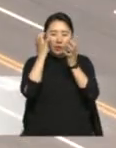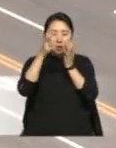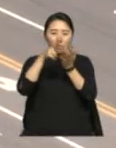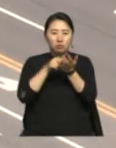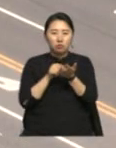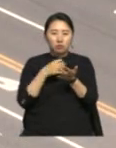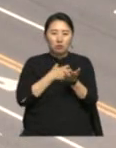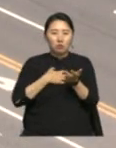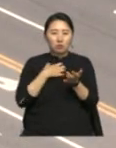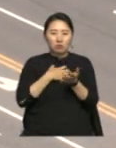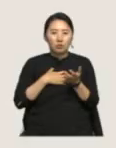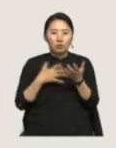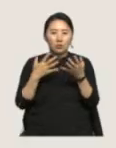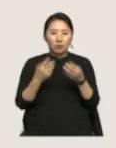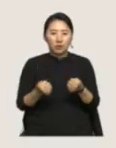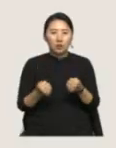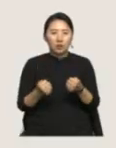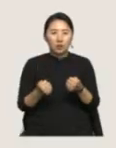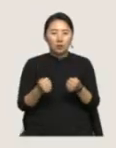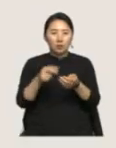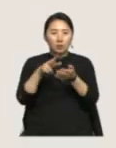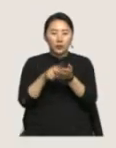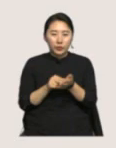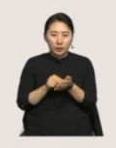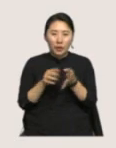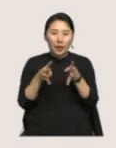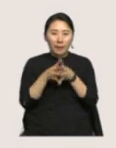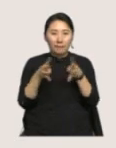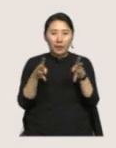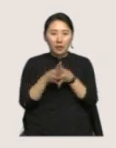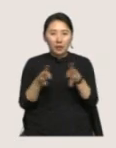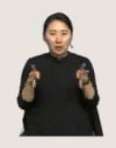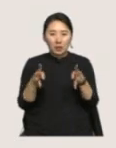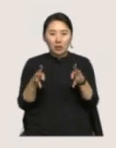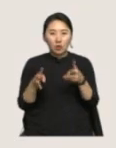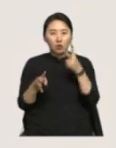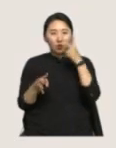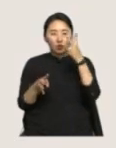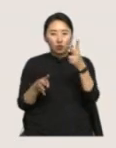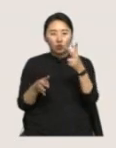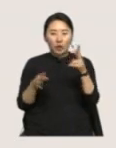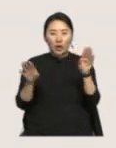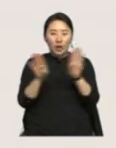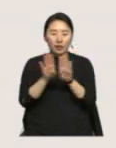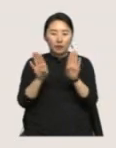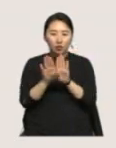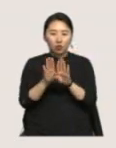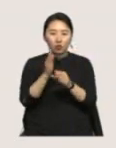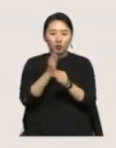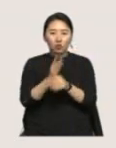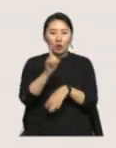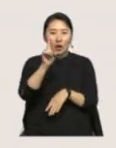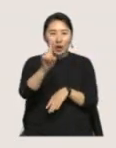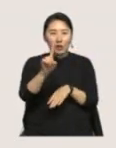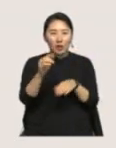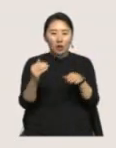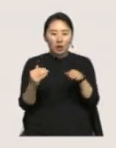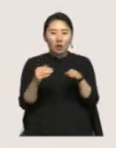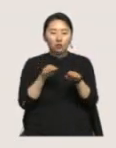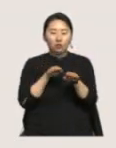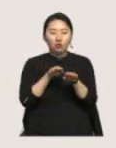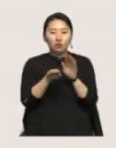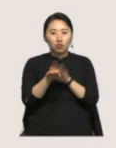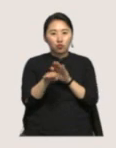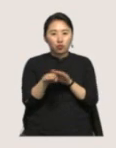목소리가 커지고 있습니다. 문제는 아파트에 들어설 두 개의 출입구 가운데 한 곳이 우회전만